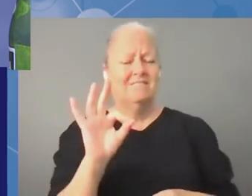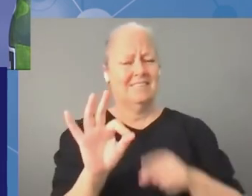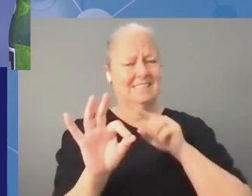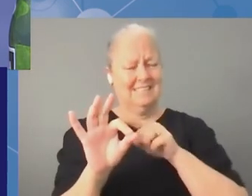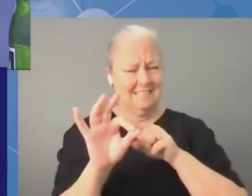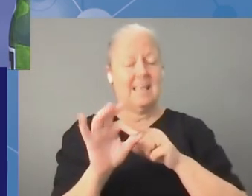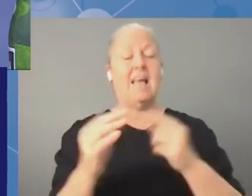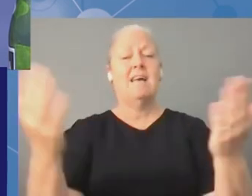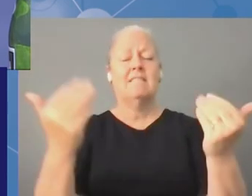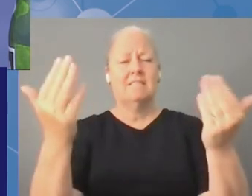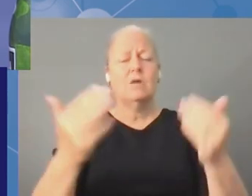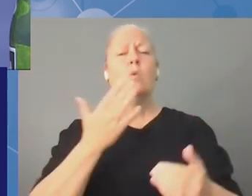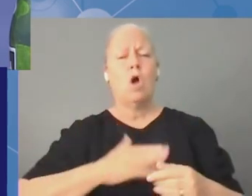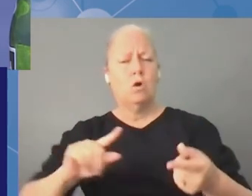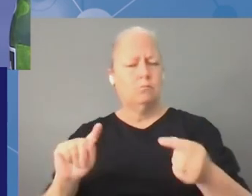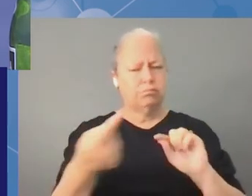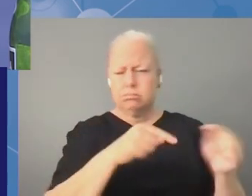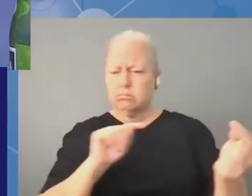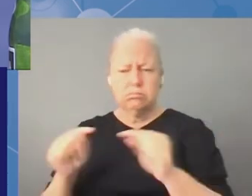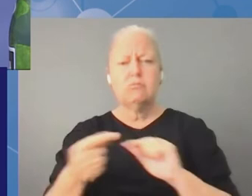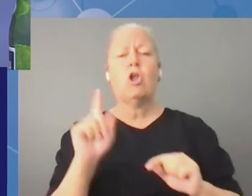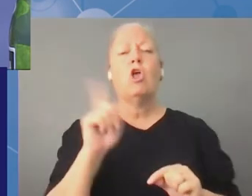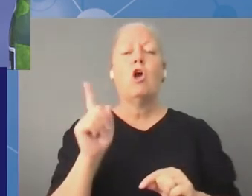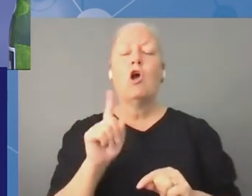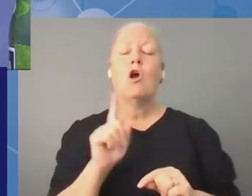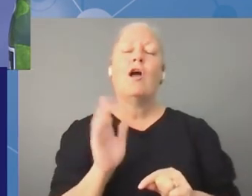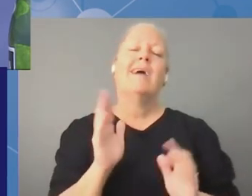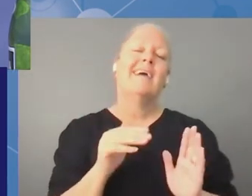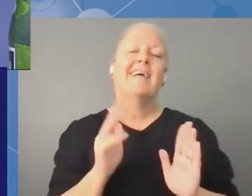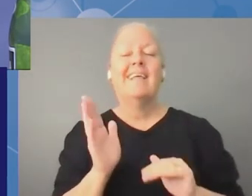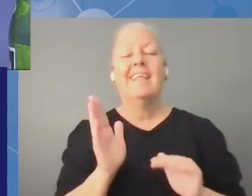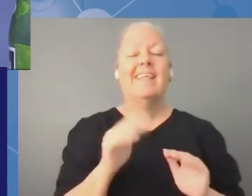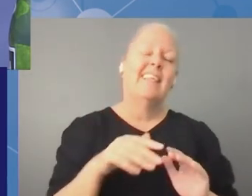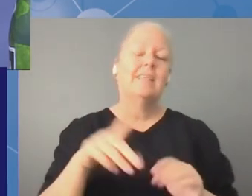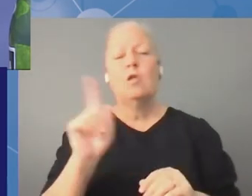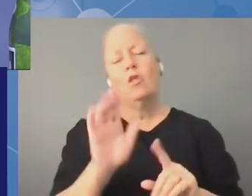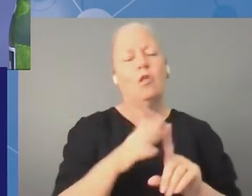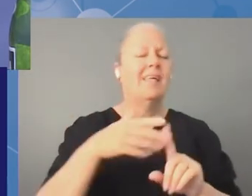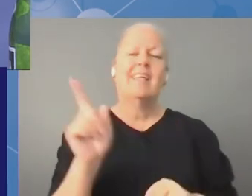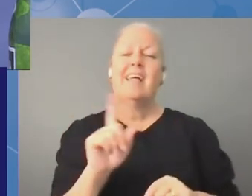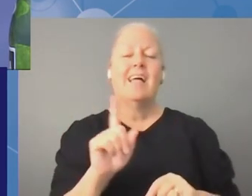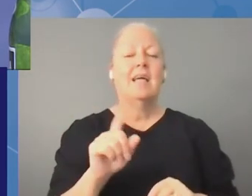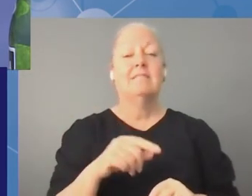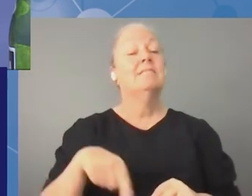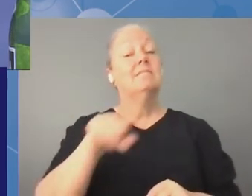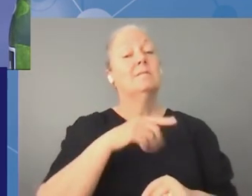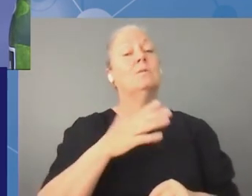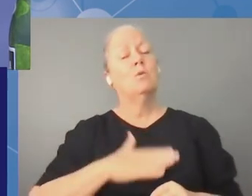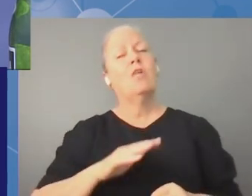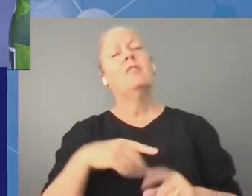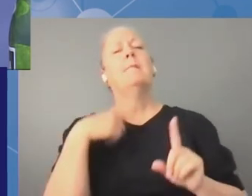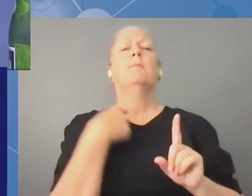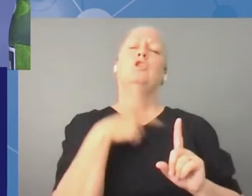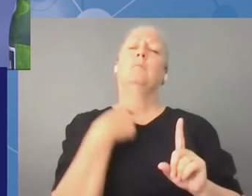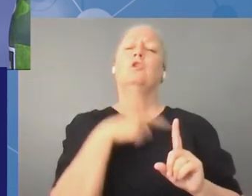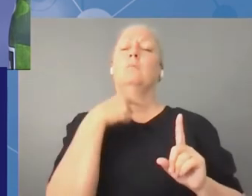المنظمين. يجب علينا أن نتذكر أن EJF هو أيضا منتدى نستطيع أن نتحدث فيه عن